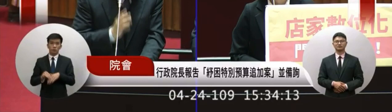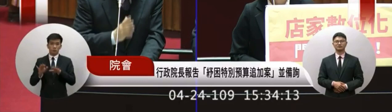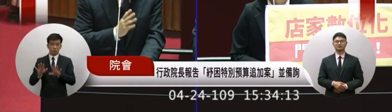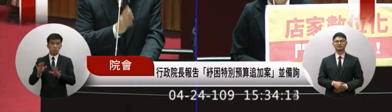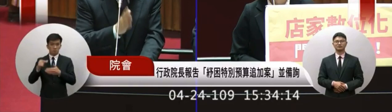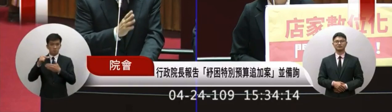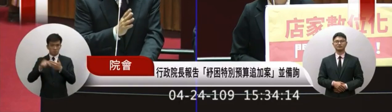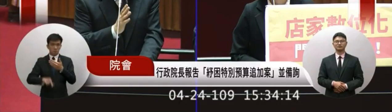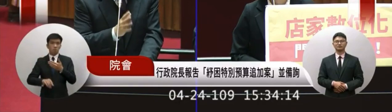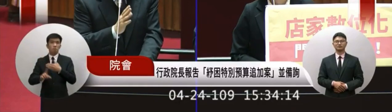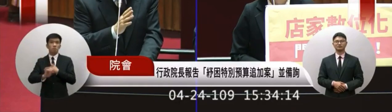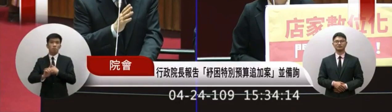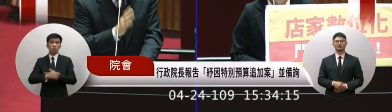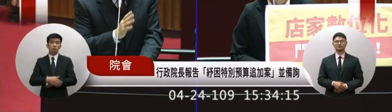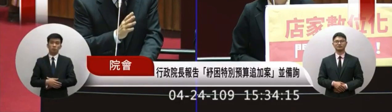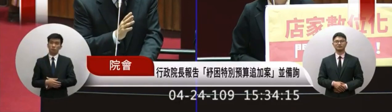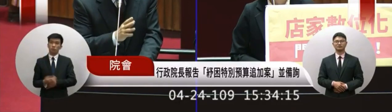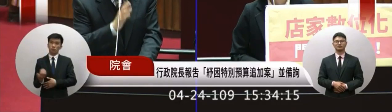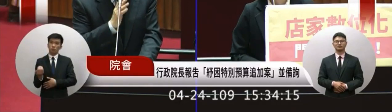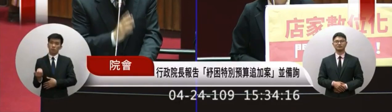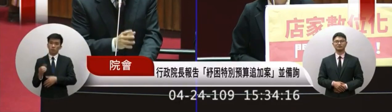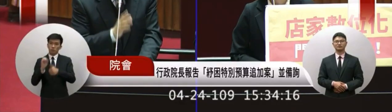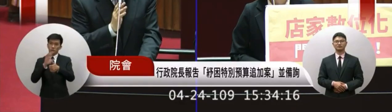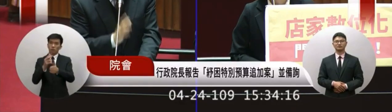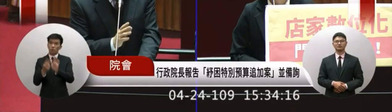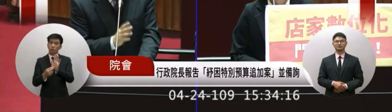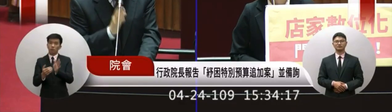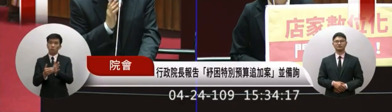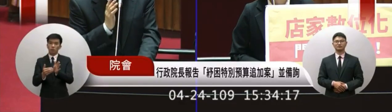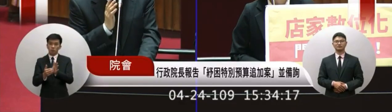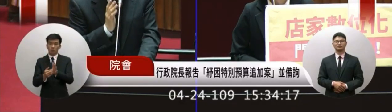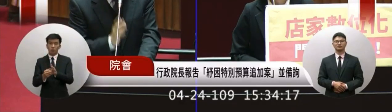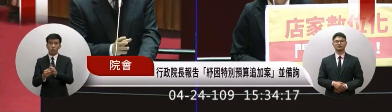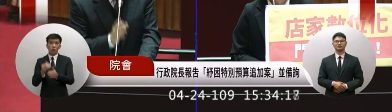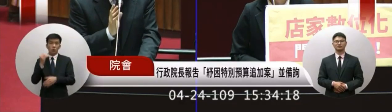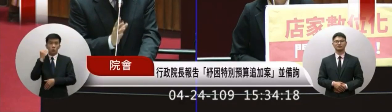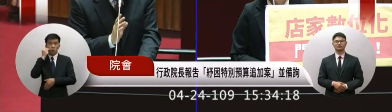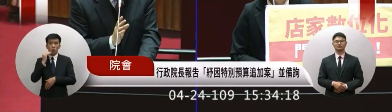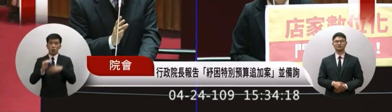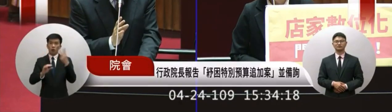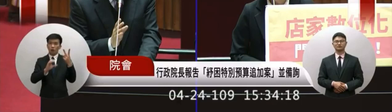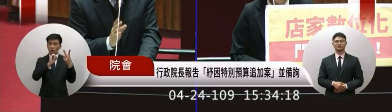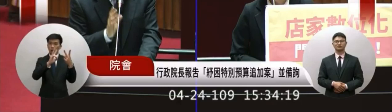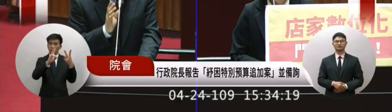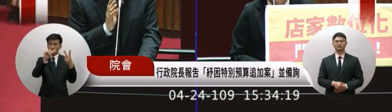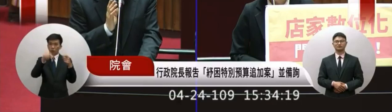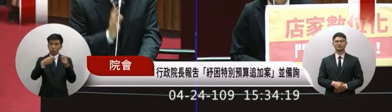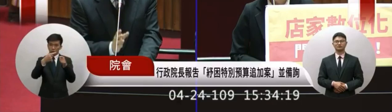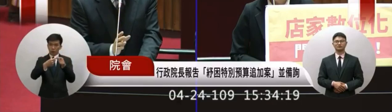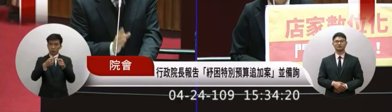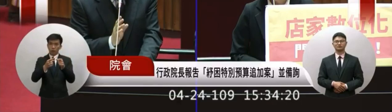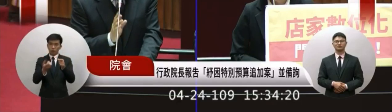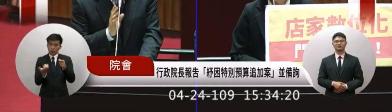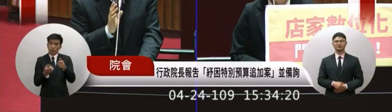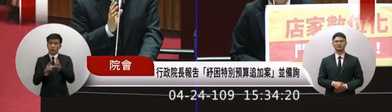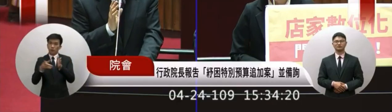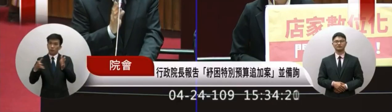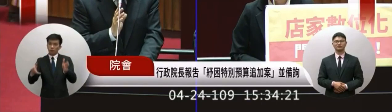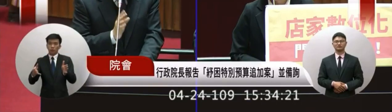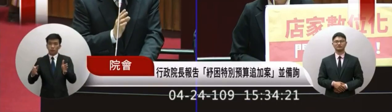子，这个就刚才跟委员报告的，我们到2025年，只要他使用行动支付，那么因